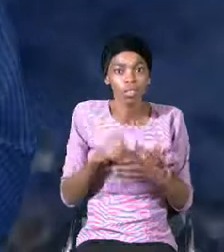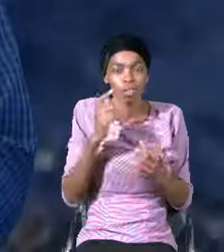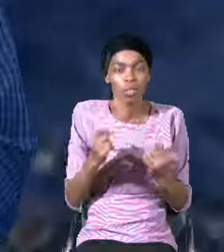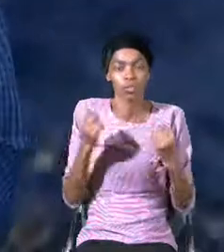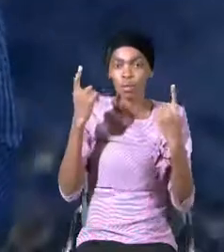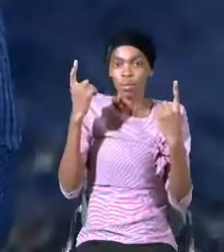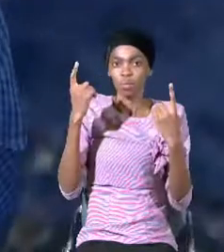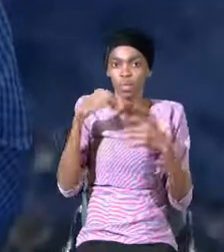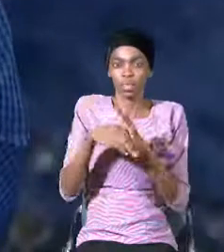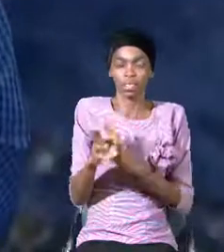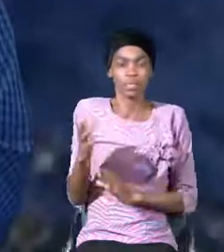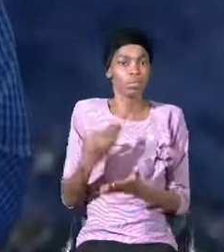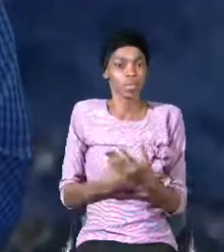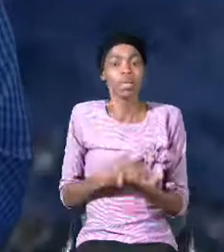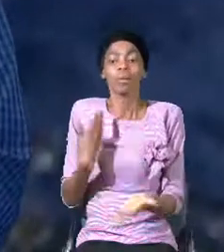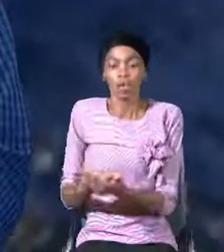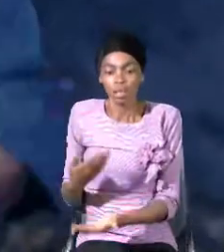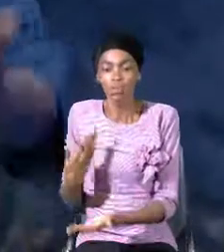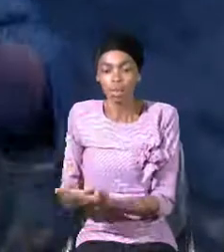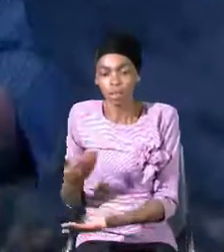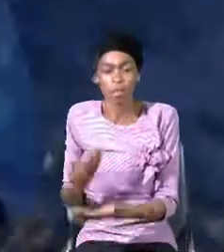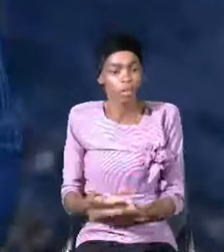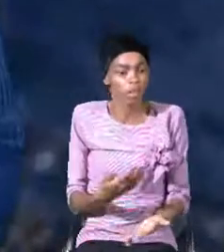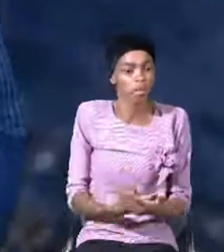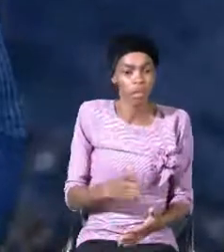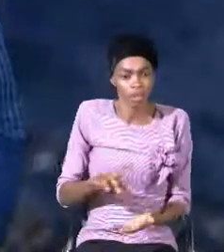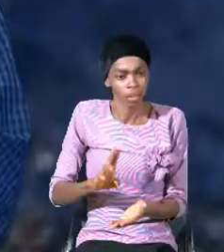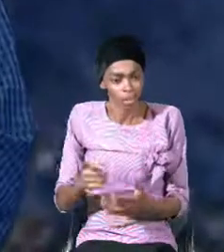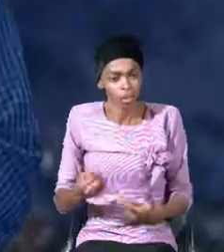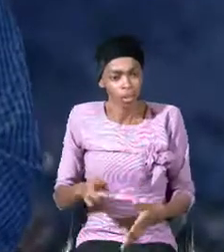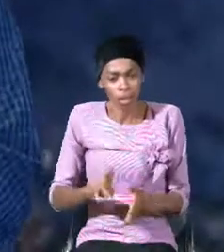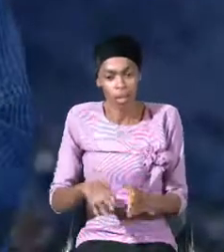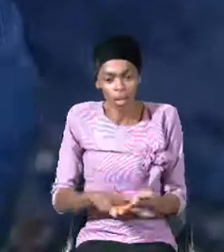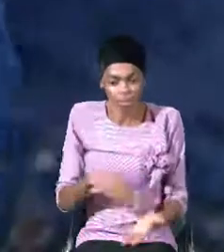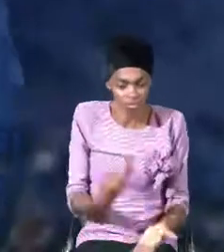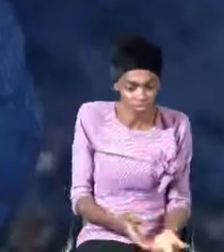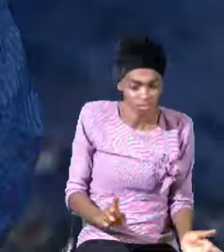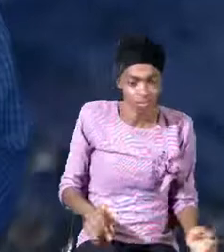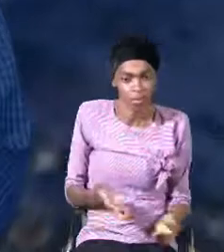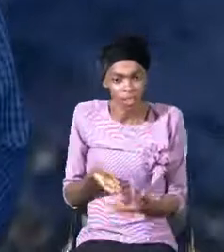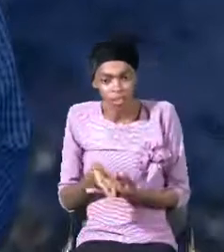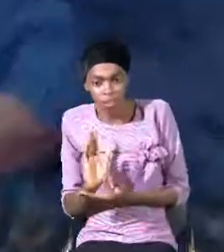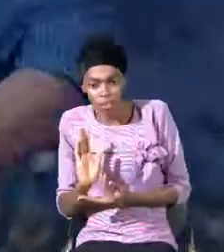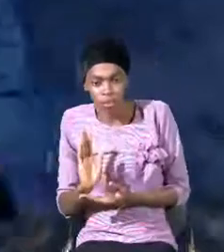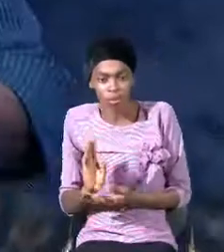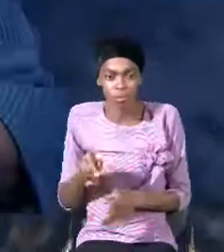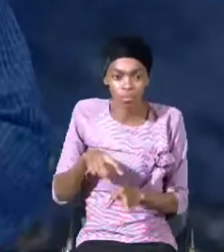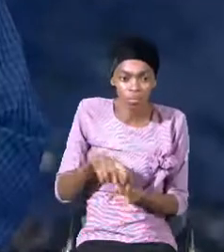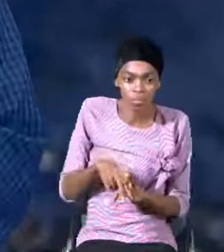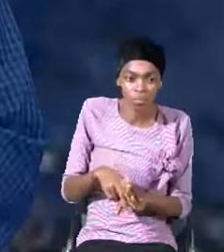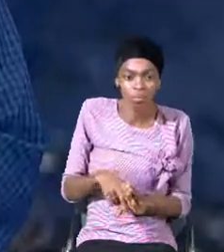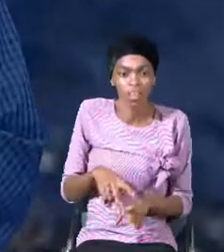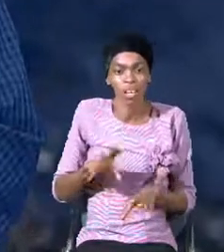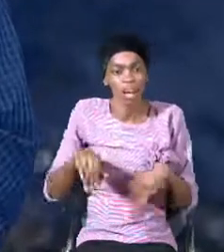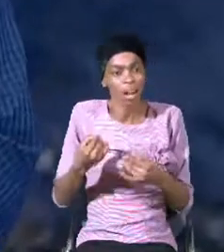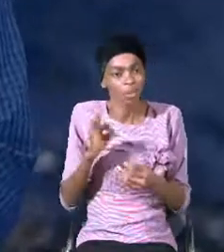matin, argent. Comment est-ce que tu vas l'avoir? Par la fraude, l'argent. Comment est-ce que tu vas l'avoir? Par la fraude. L'argent,